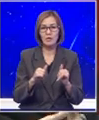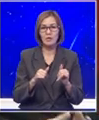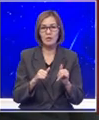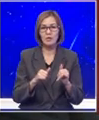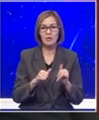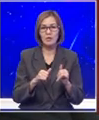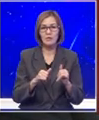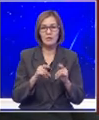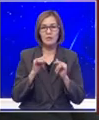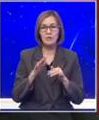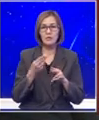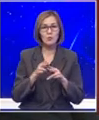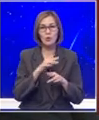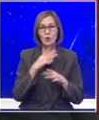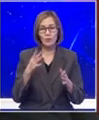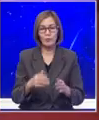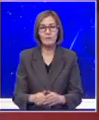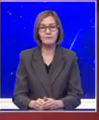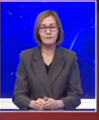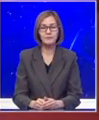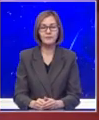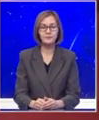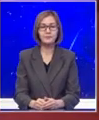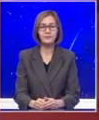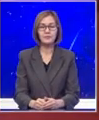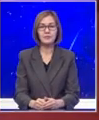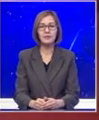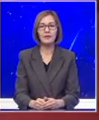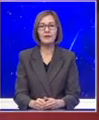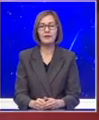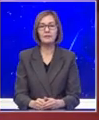тиіс іс аз емес. Елдана Серікбайқызы, Бағдаулет Бағдатұлы, Жетісу телеарнасы.